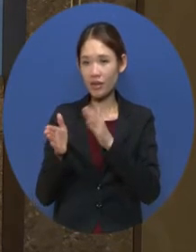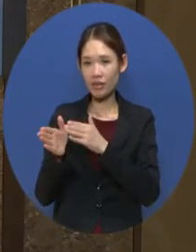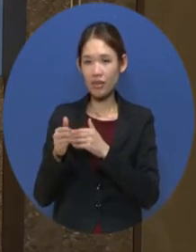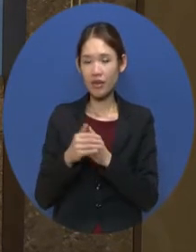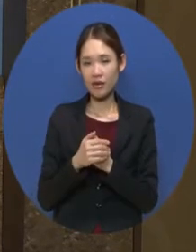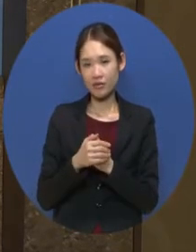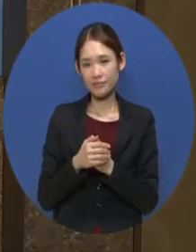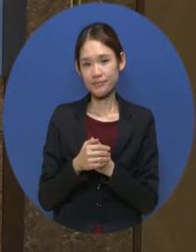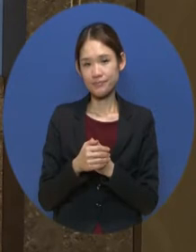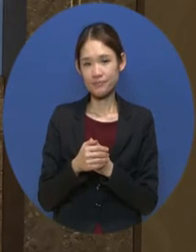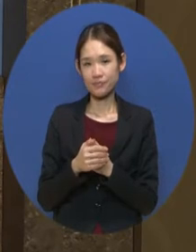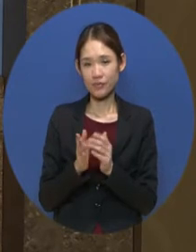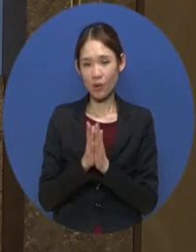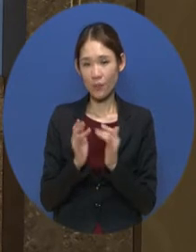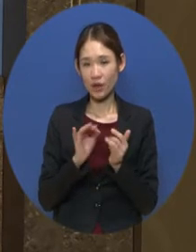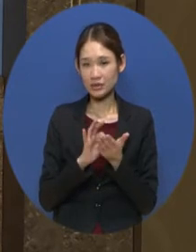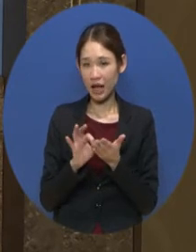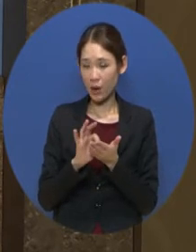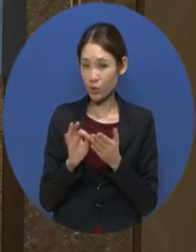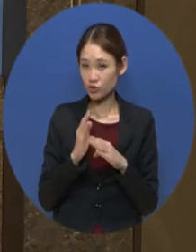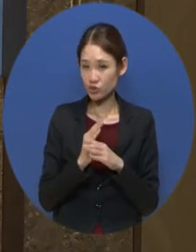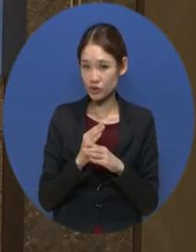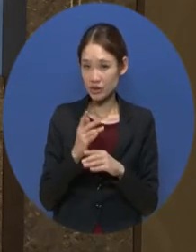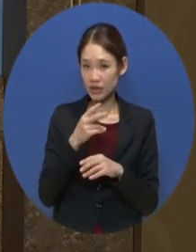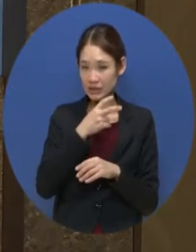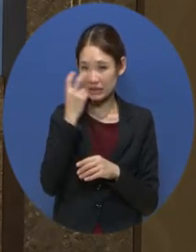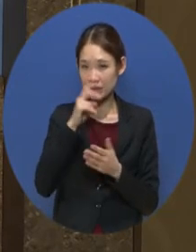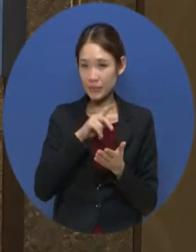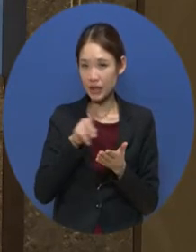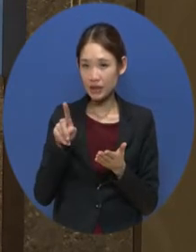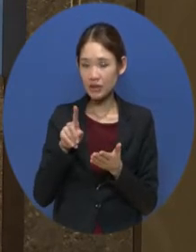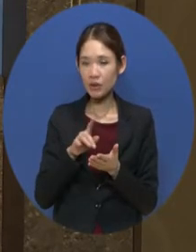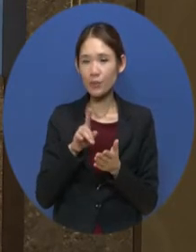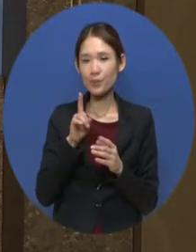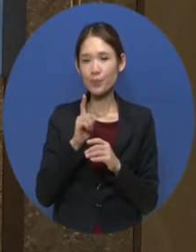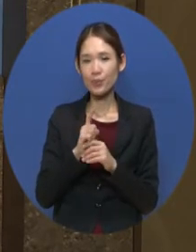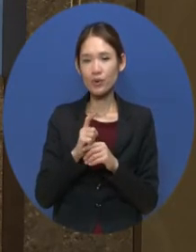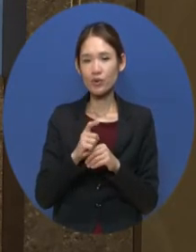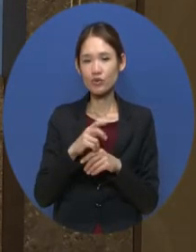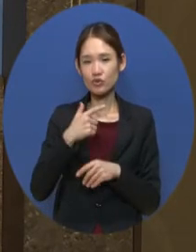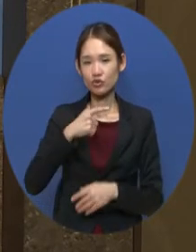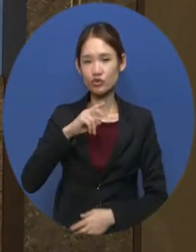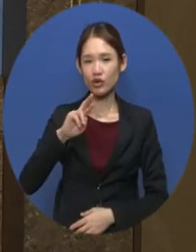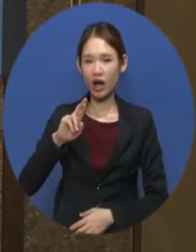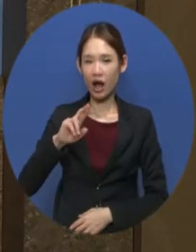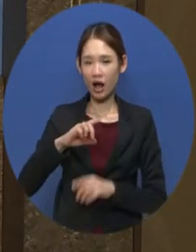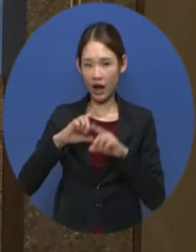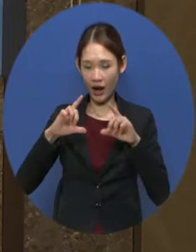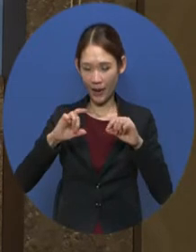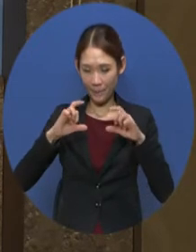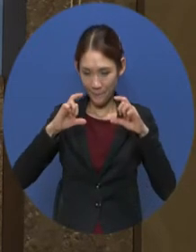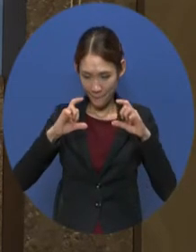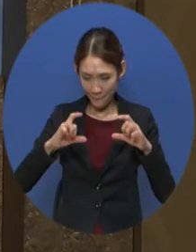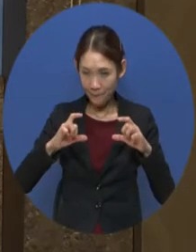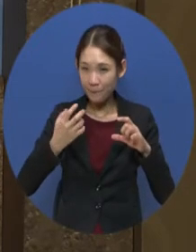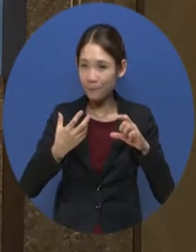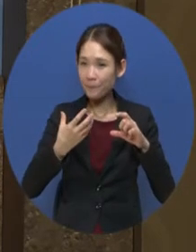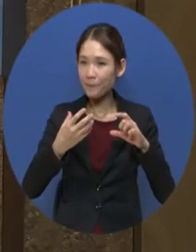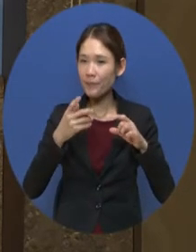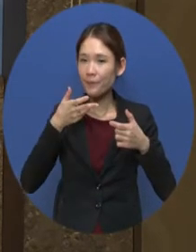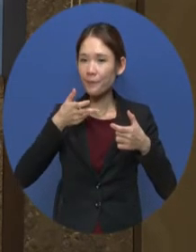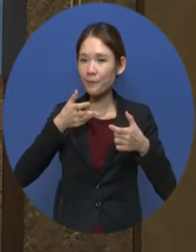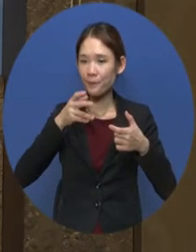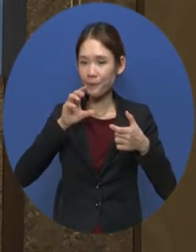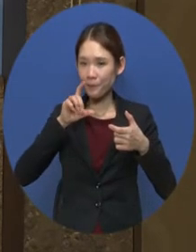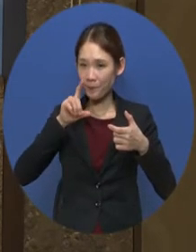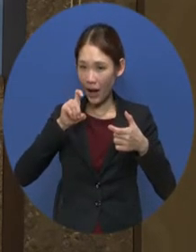이제 그 본인이 사용하는 스마트폰으로 의약품에 있는 QR 코드나 바코드를 촬영을 하면은 그